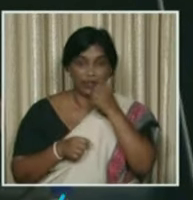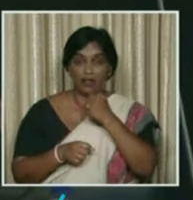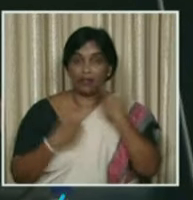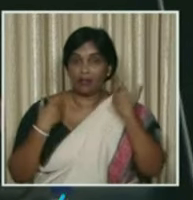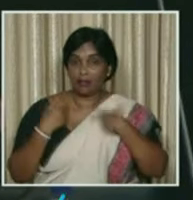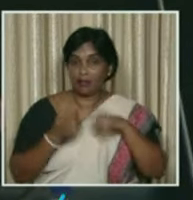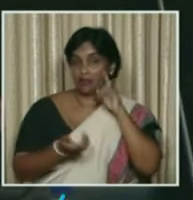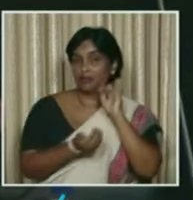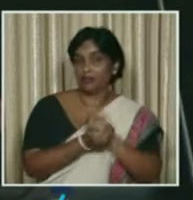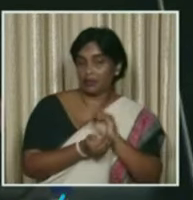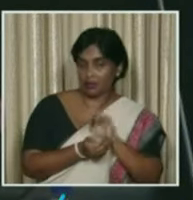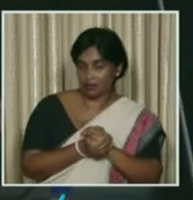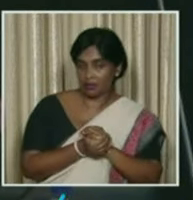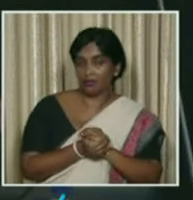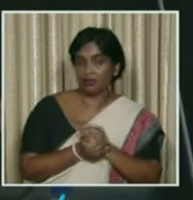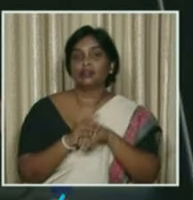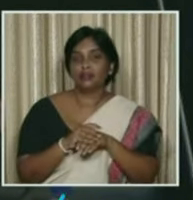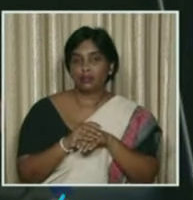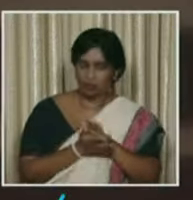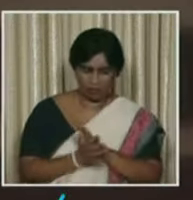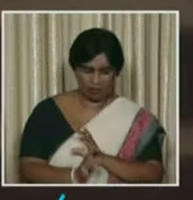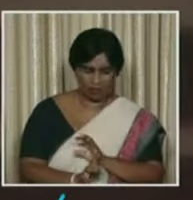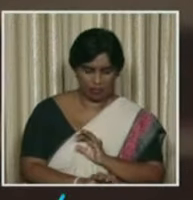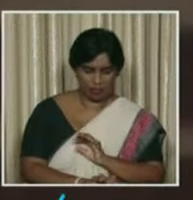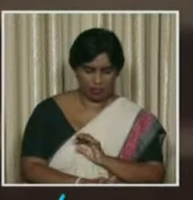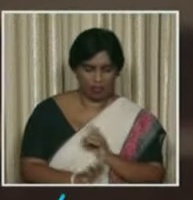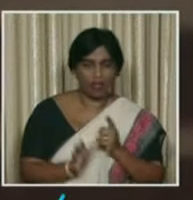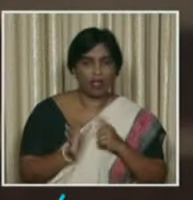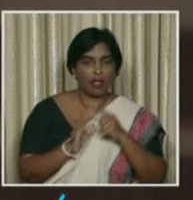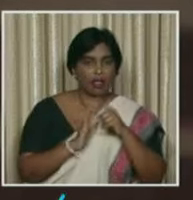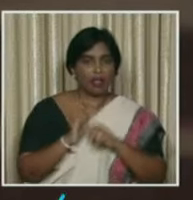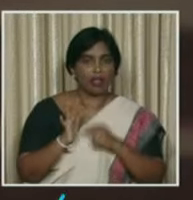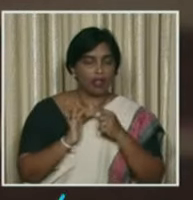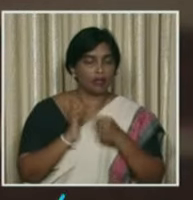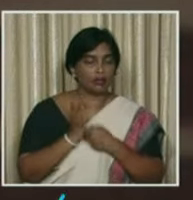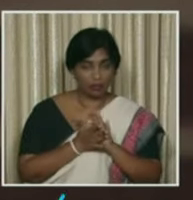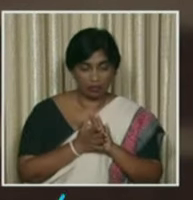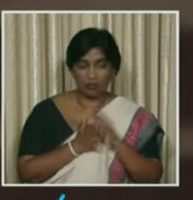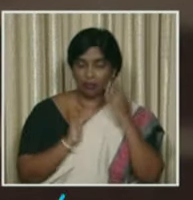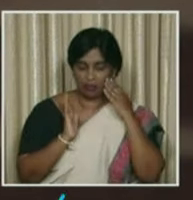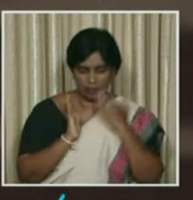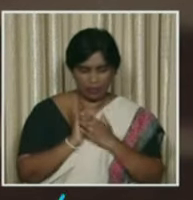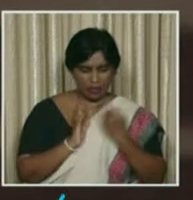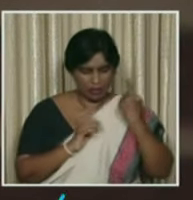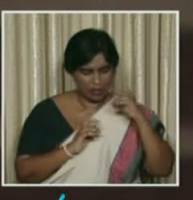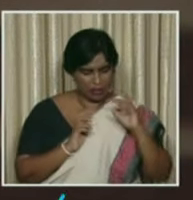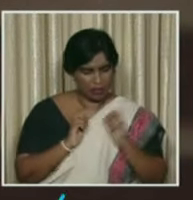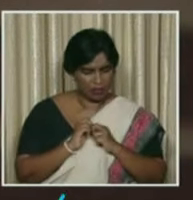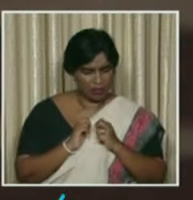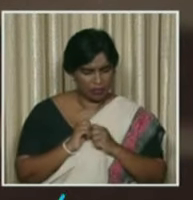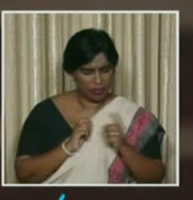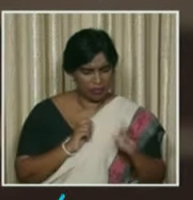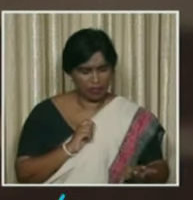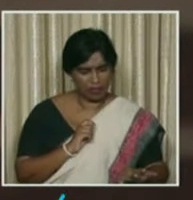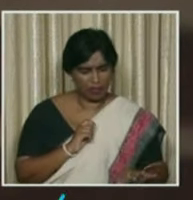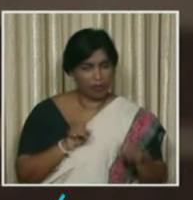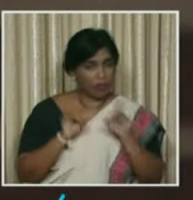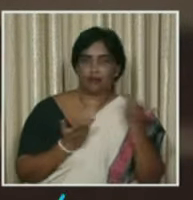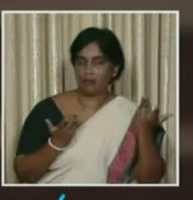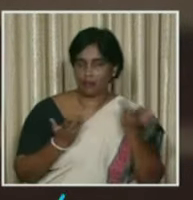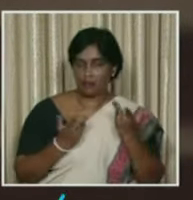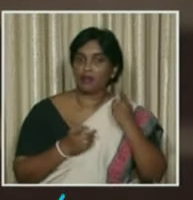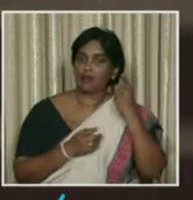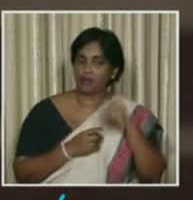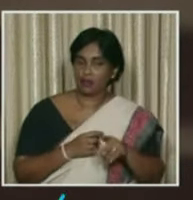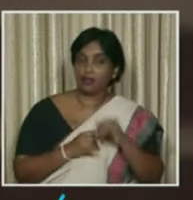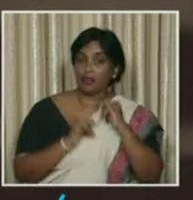රාජපක්ෂල ආරක්ෂාකරන ඉස්සරහට ආපු බඩු ටික. මනප්පෙරුම මන්ත්‍රීතුමා කරපු කාරණාවත් ඊයේ ඇතිවෙච්ච සිද්ධියත් එකම මට්ටමේ සිදුවීම් දෙකක් නෙමෙයි. ඒ